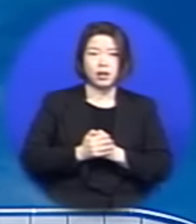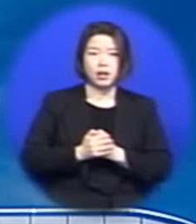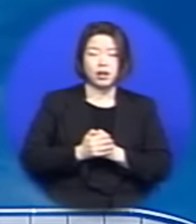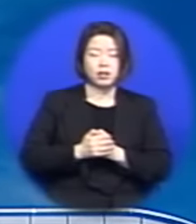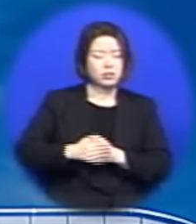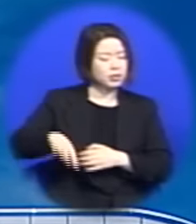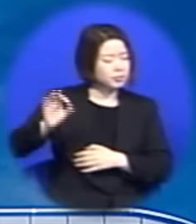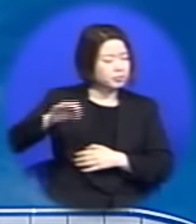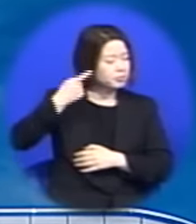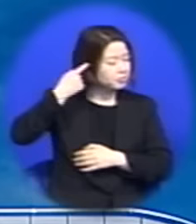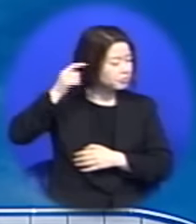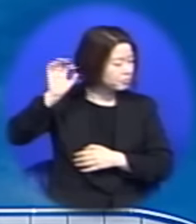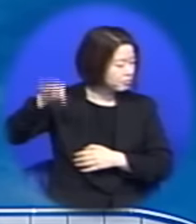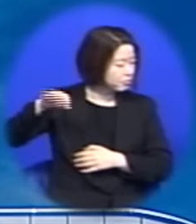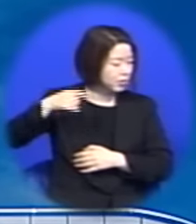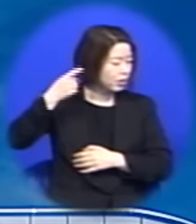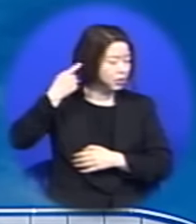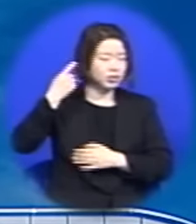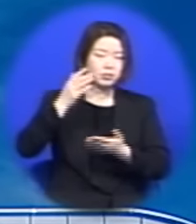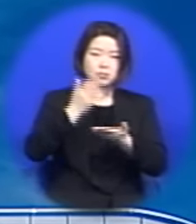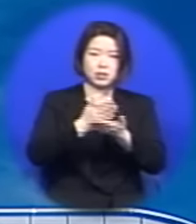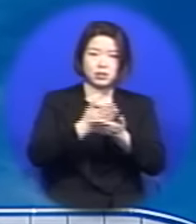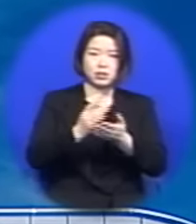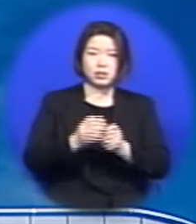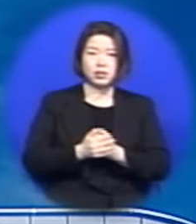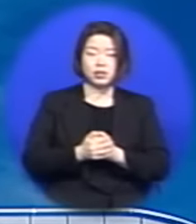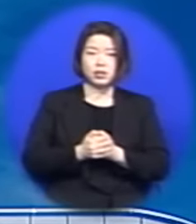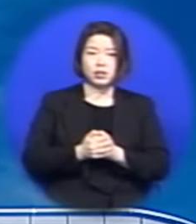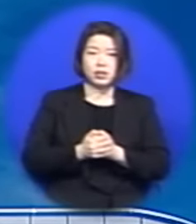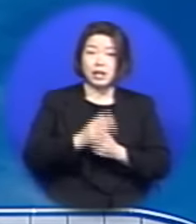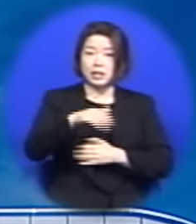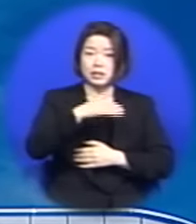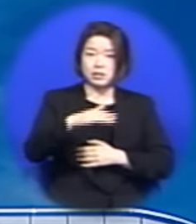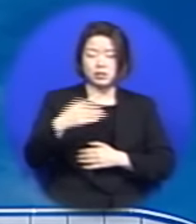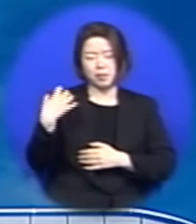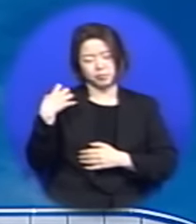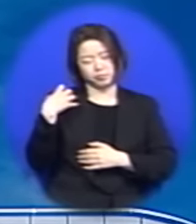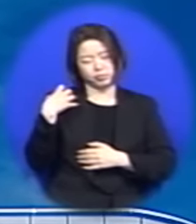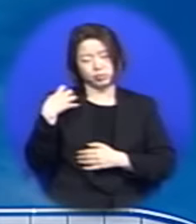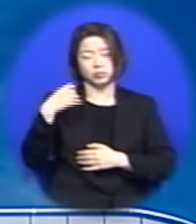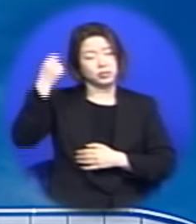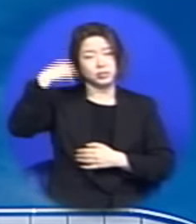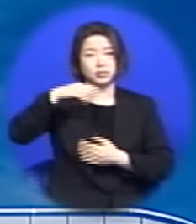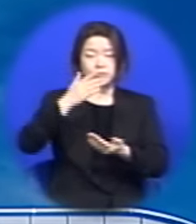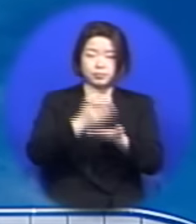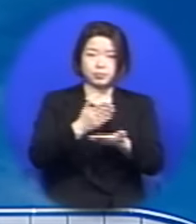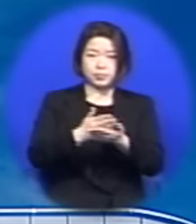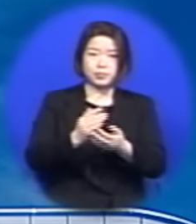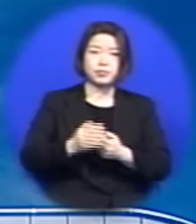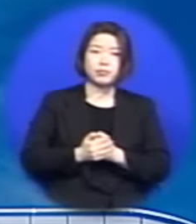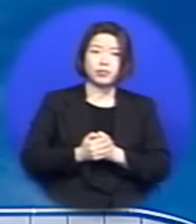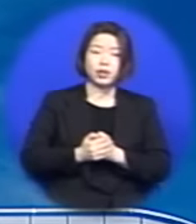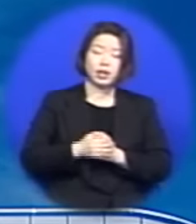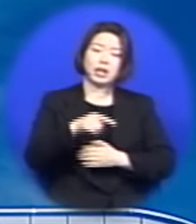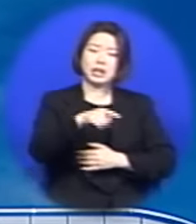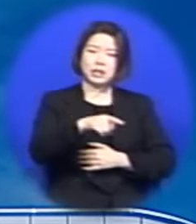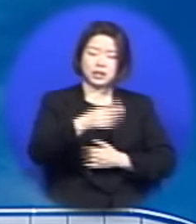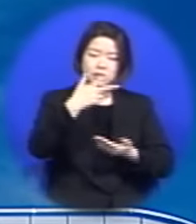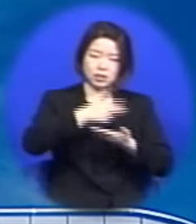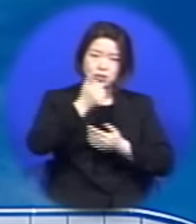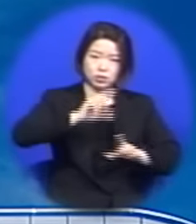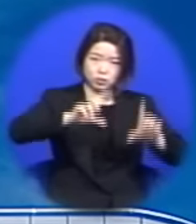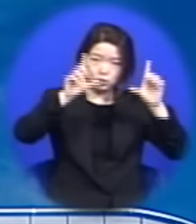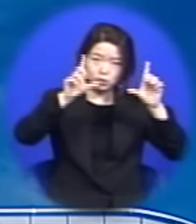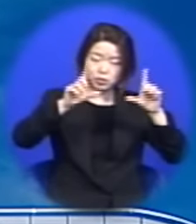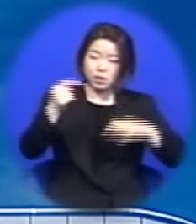않으셨으면 좋겠어요 그리고이 절대로 부담감 가지지 마세요 아유 이렇게 주일에 와서